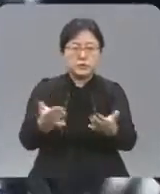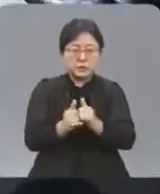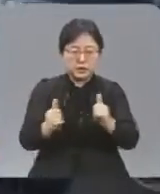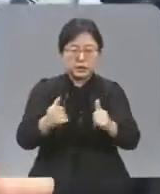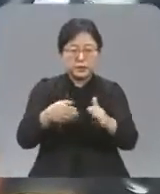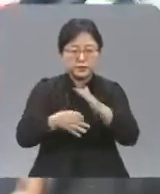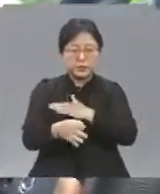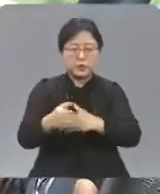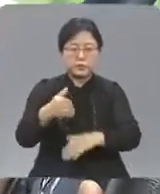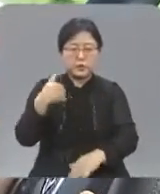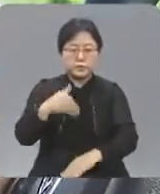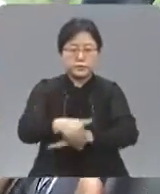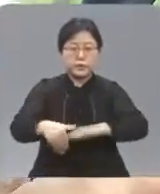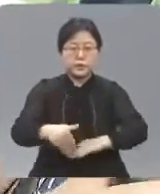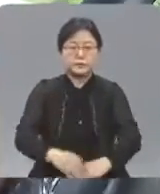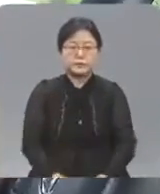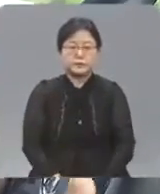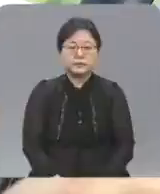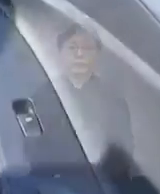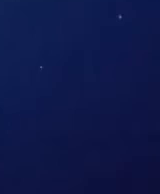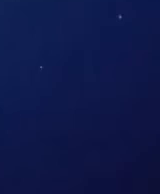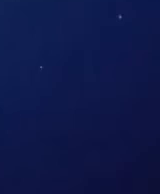종사자가 부담합니다.